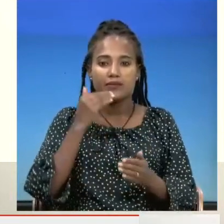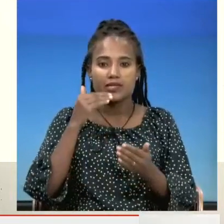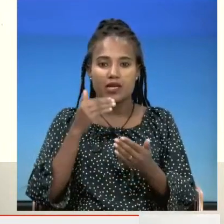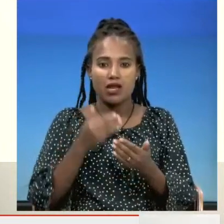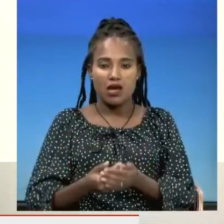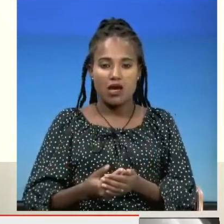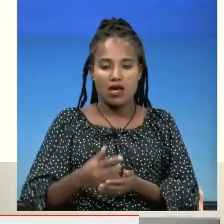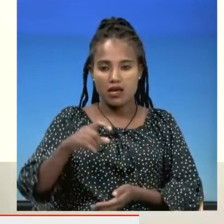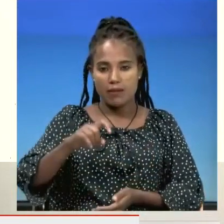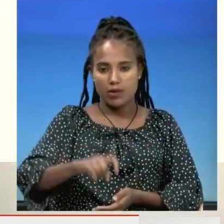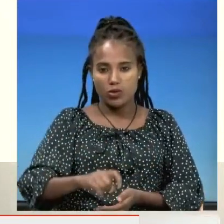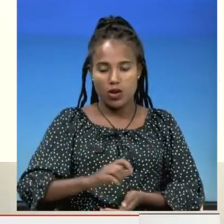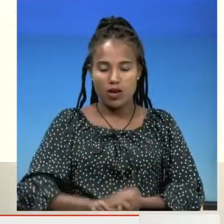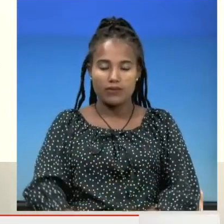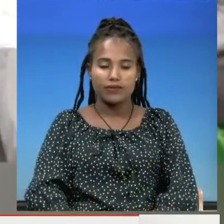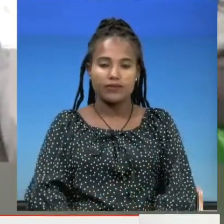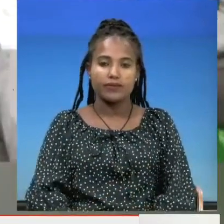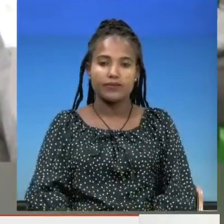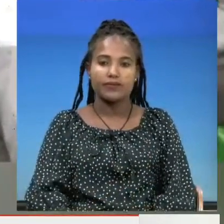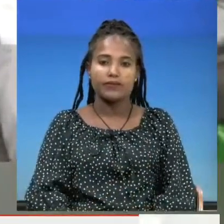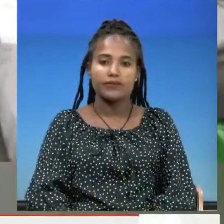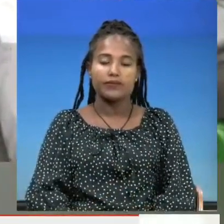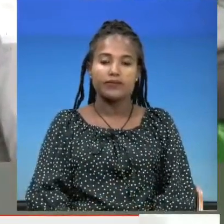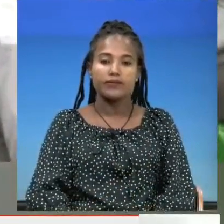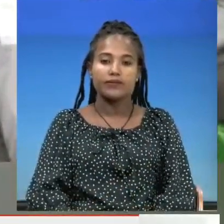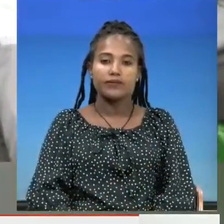ምስጋና ይገባቸዋል።